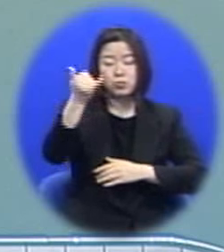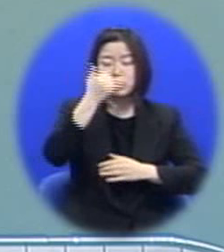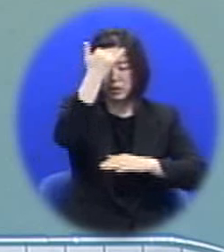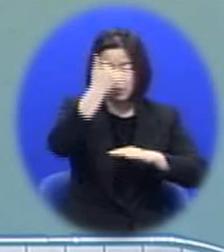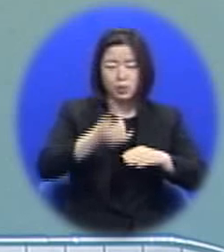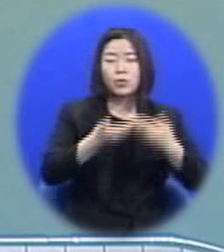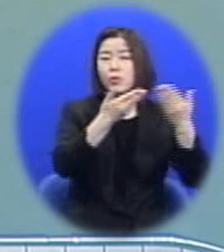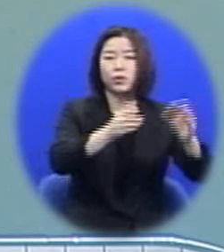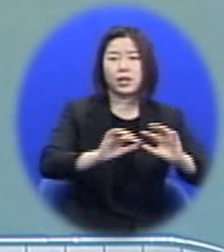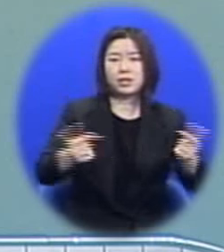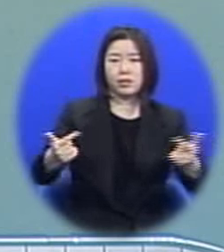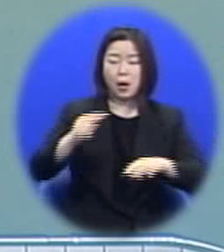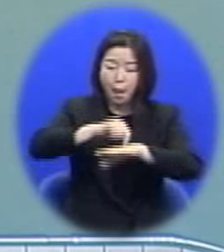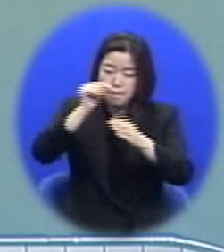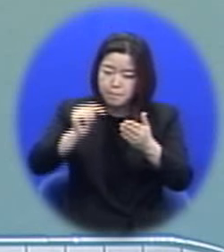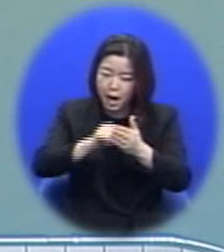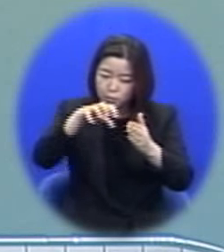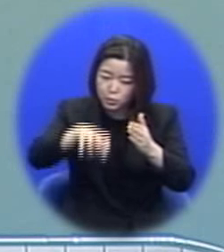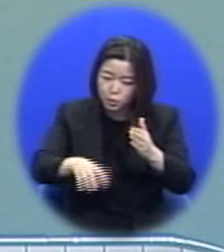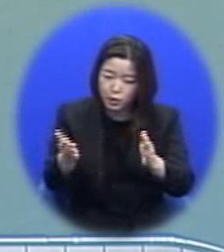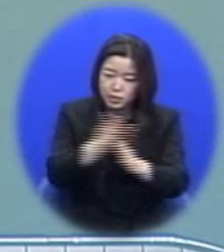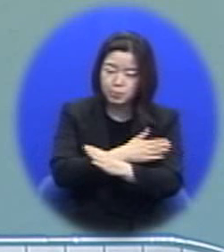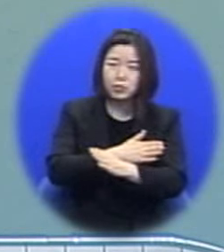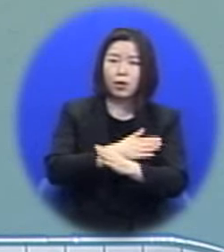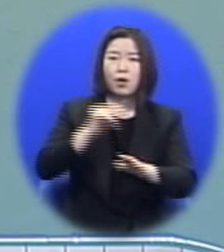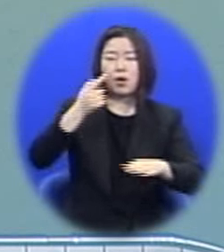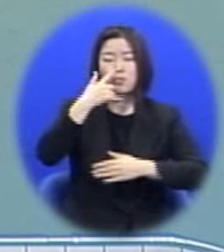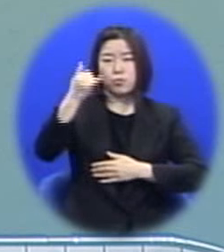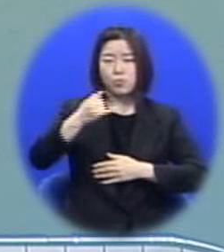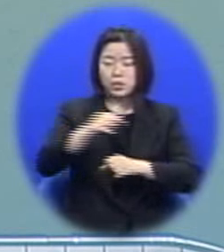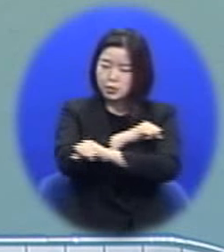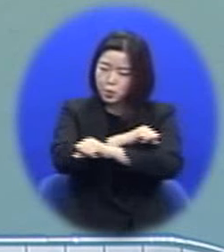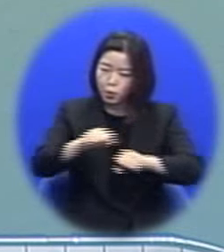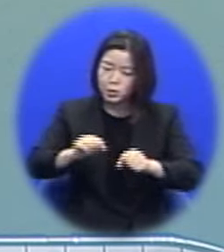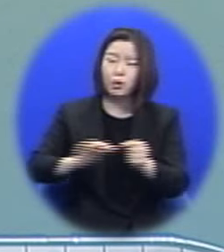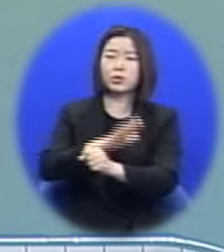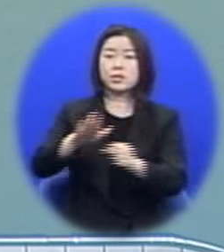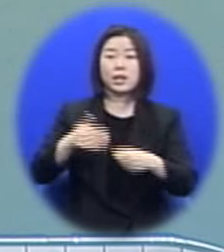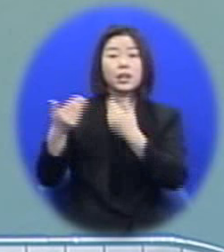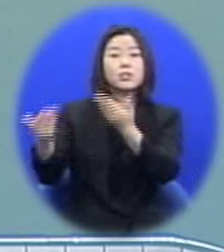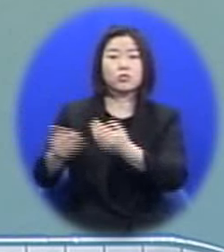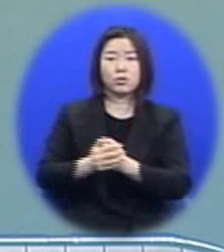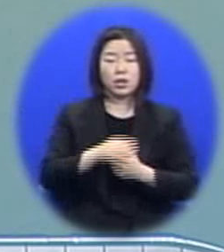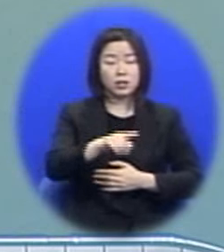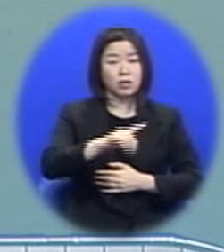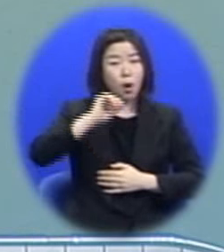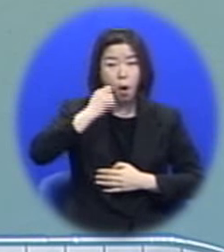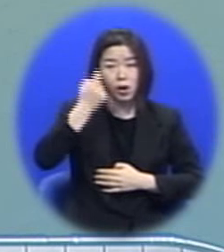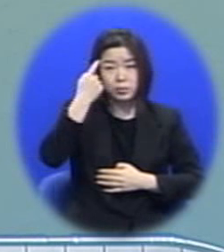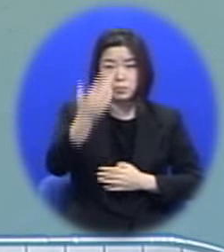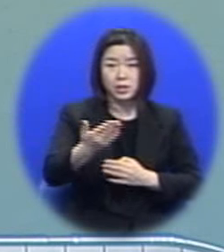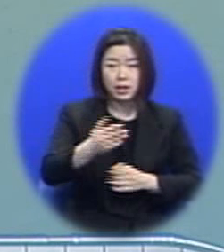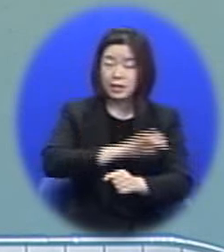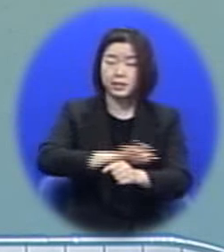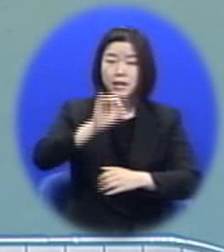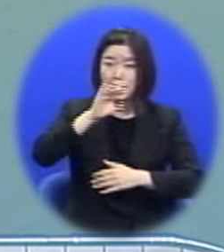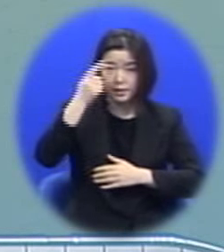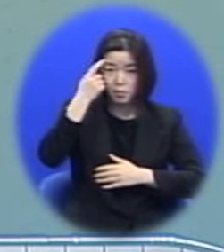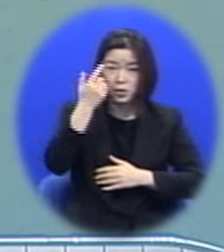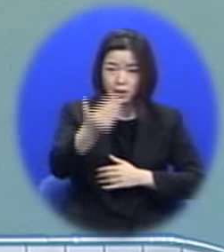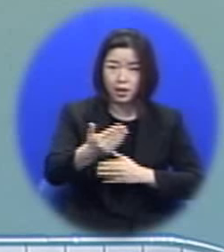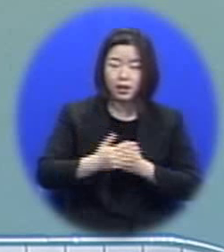주님 부모님을 용서하고 사랑하는 거예요. 그게 어렵습니까? 잘 안 되십니까?